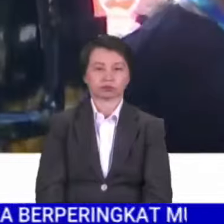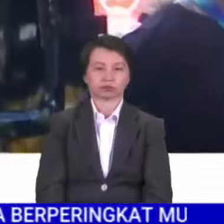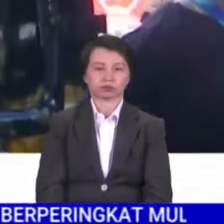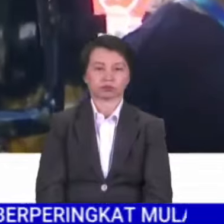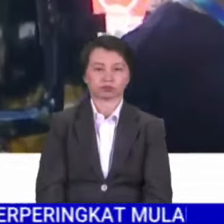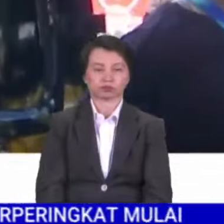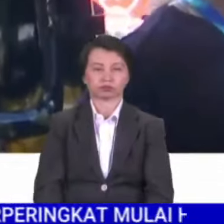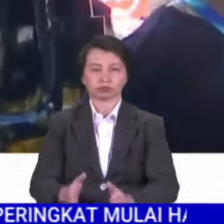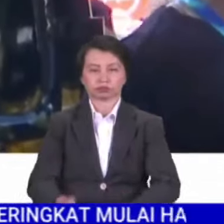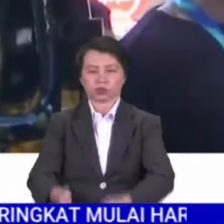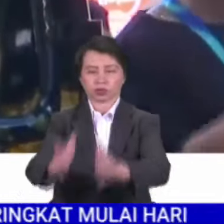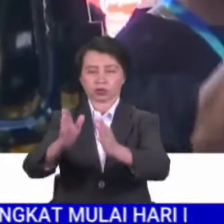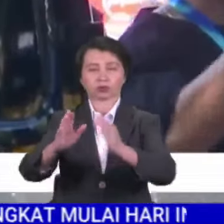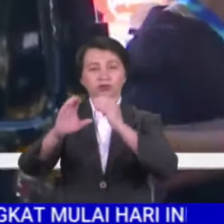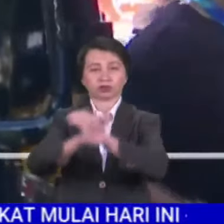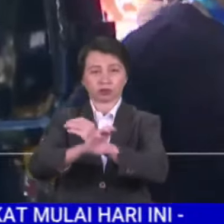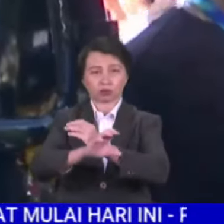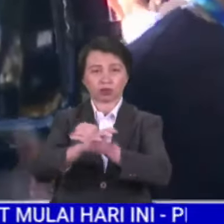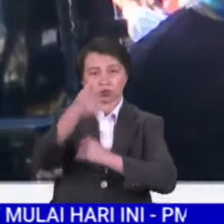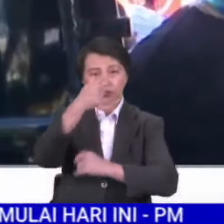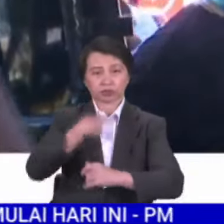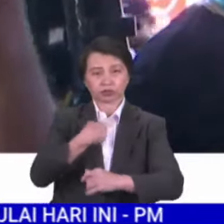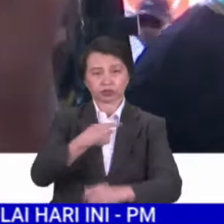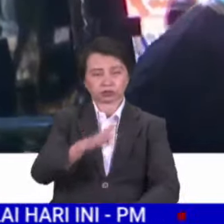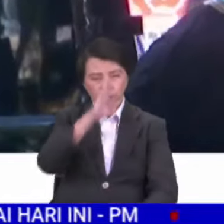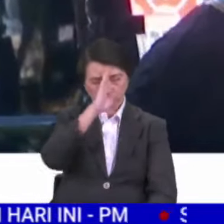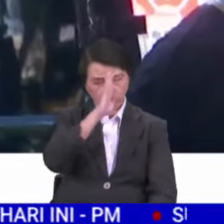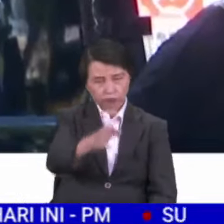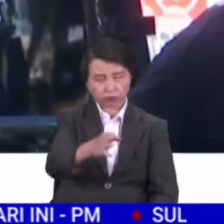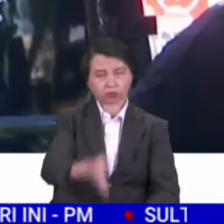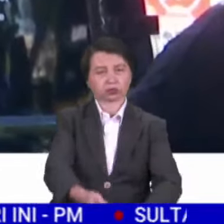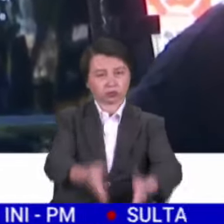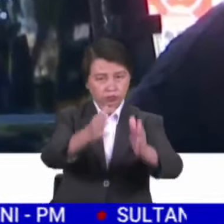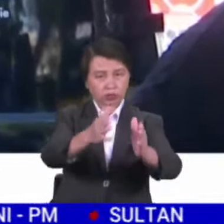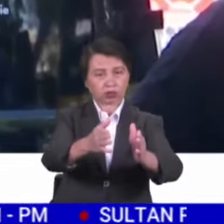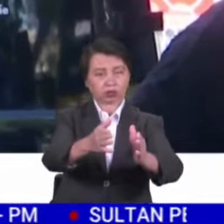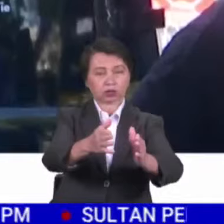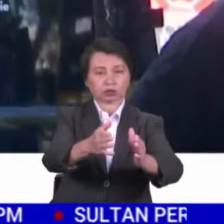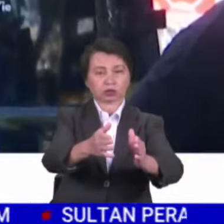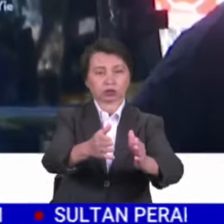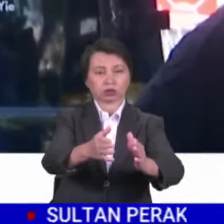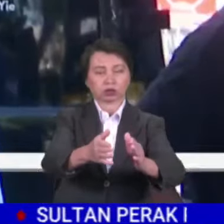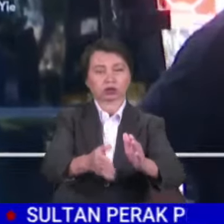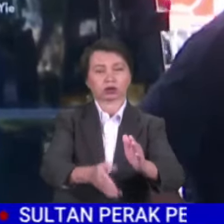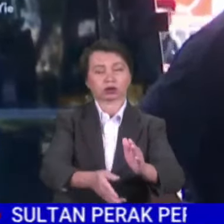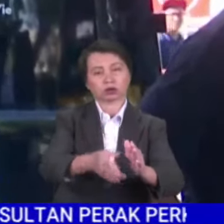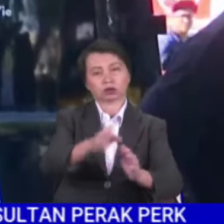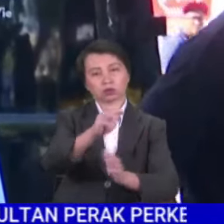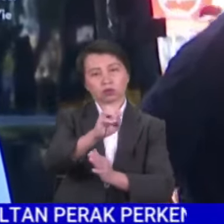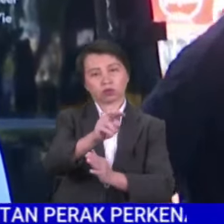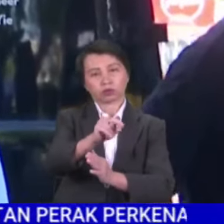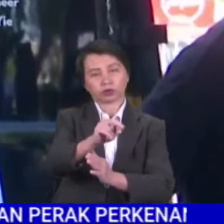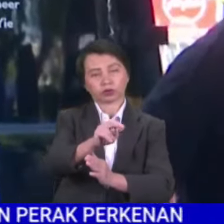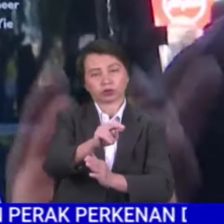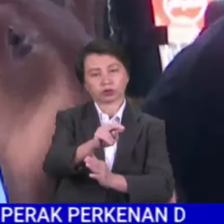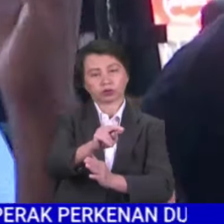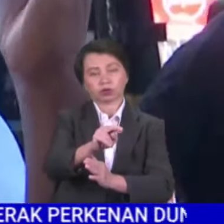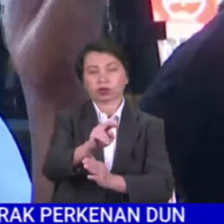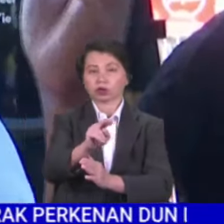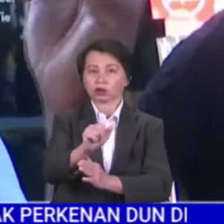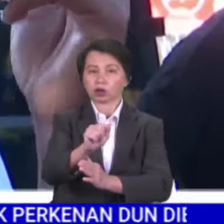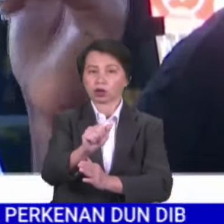Untuk laluan hari ini agak mencabar pasal kami memang dah fokus untuk kepada laluan Gunung Raya. Tapi bila ditukar saat akhir itu, kami tahu